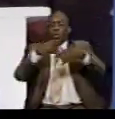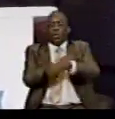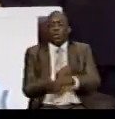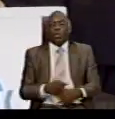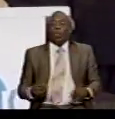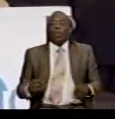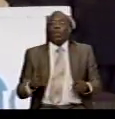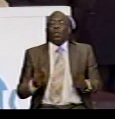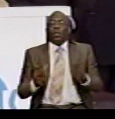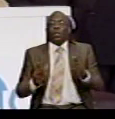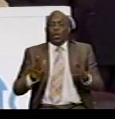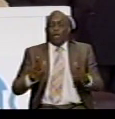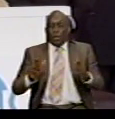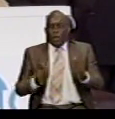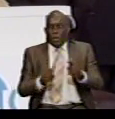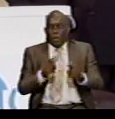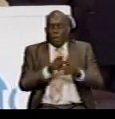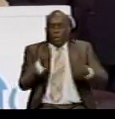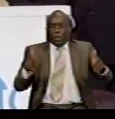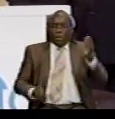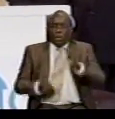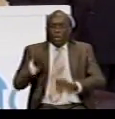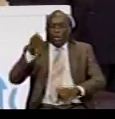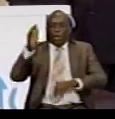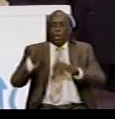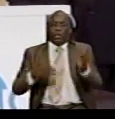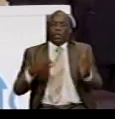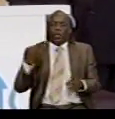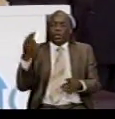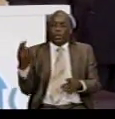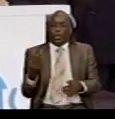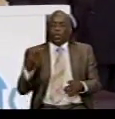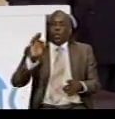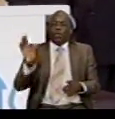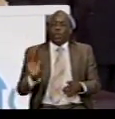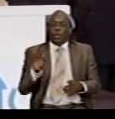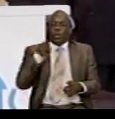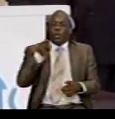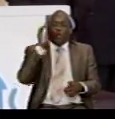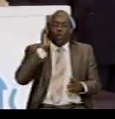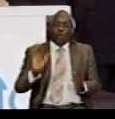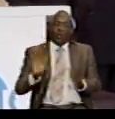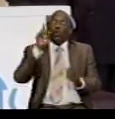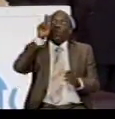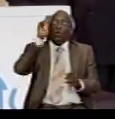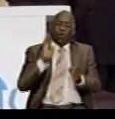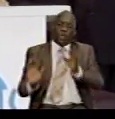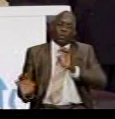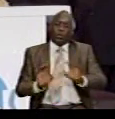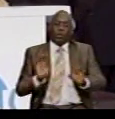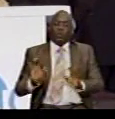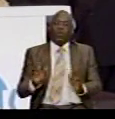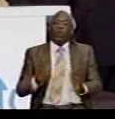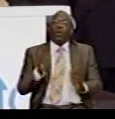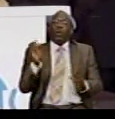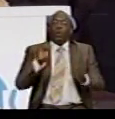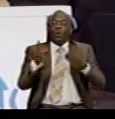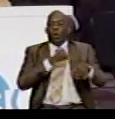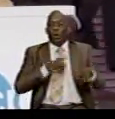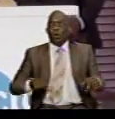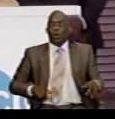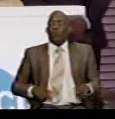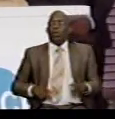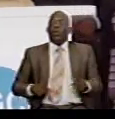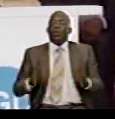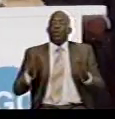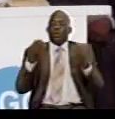Thursday, Friday, you will do. Grand plus que jeudi, vendredi, oh Lord, today. Oh Dieu, aujourd'hui. Greater touch of God will come upon our